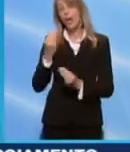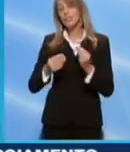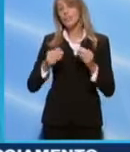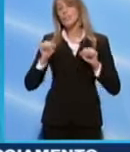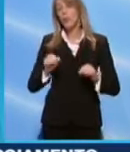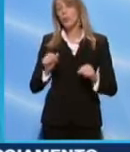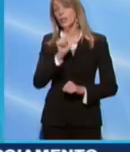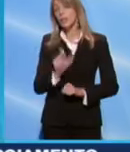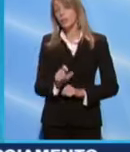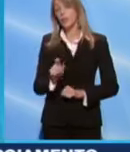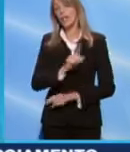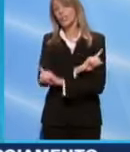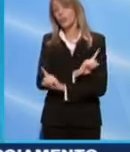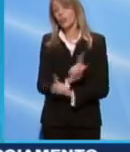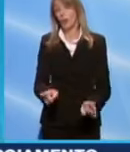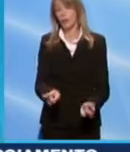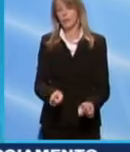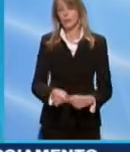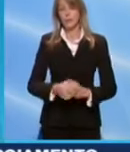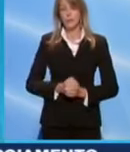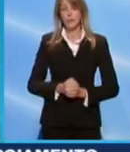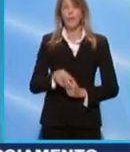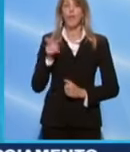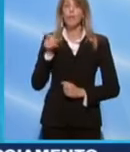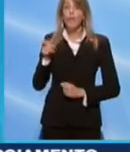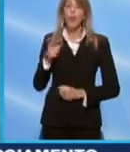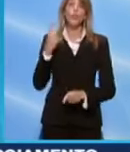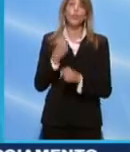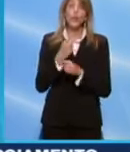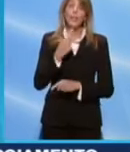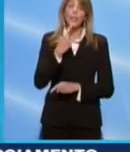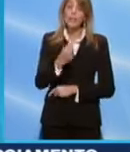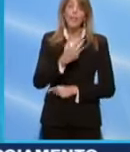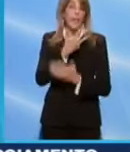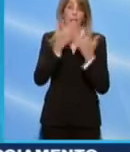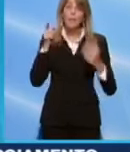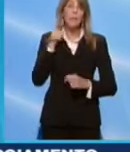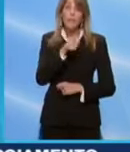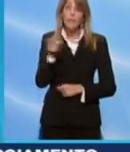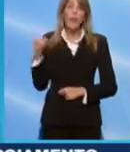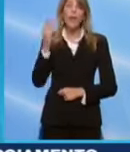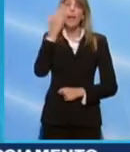salute degli italiani. Dovete dire che avete sbagliato e